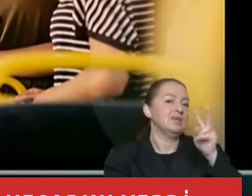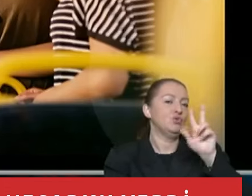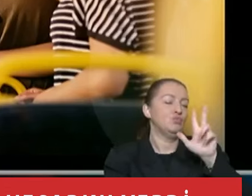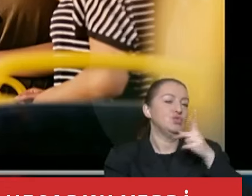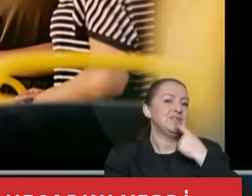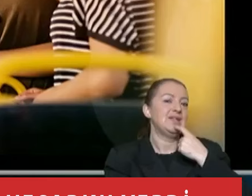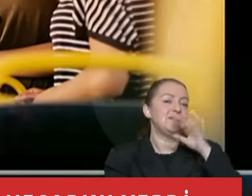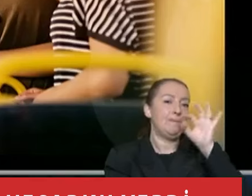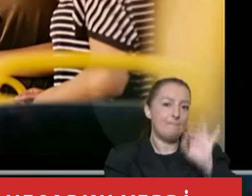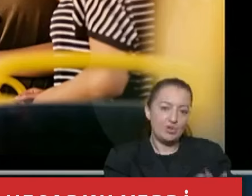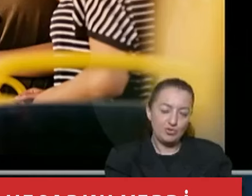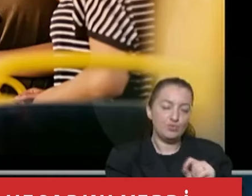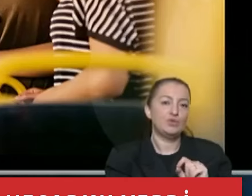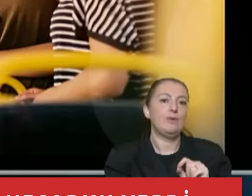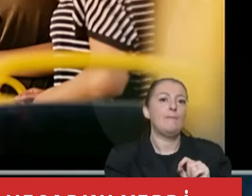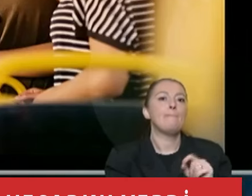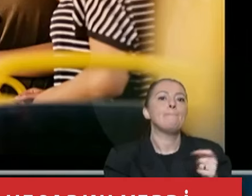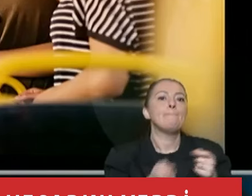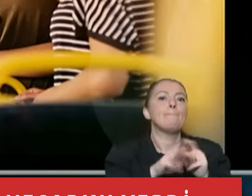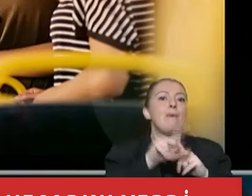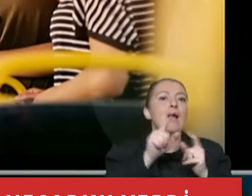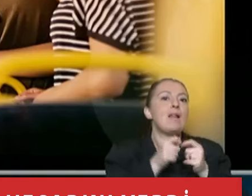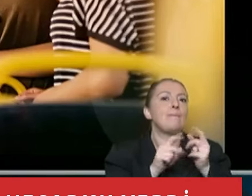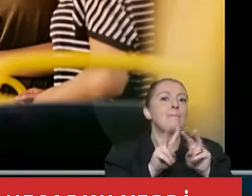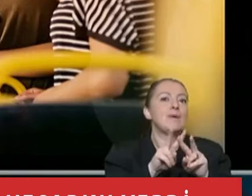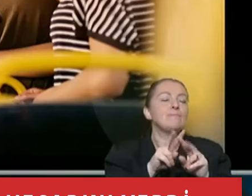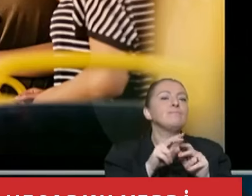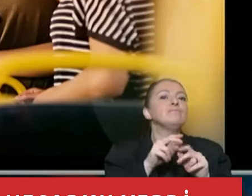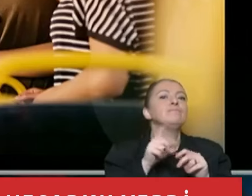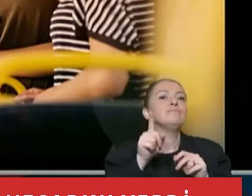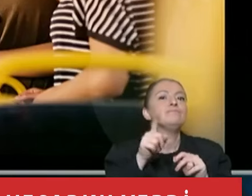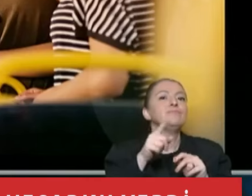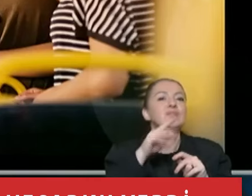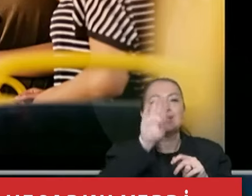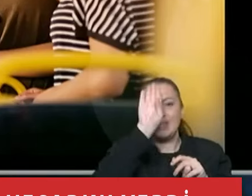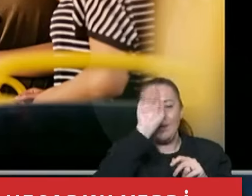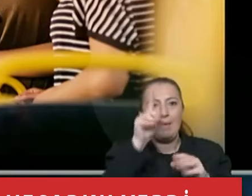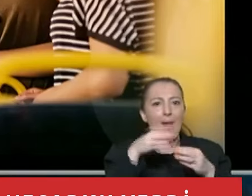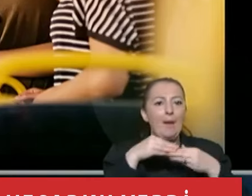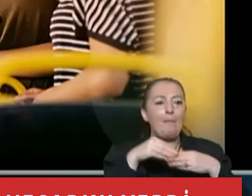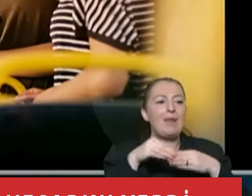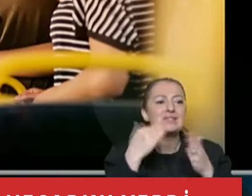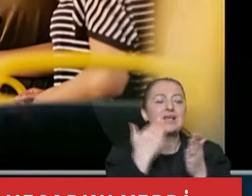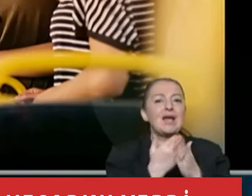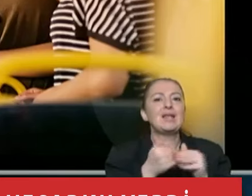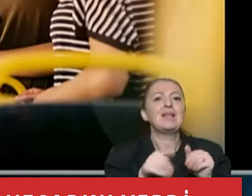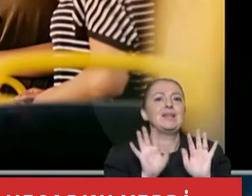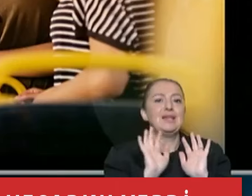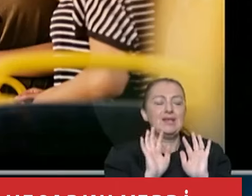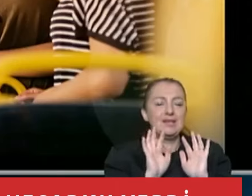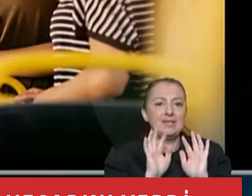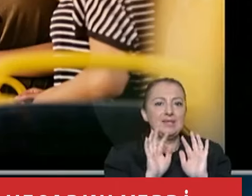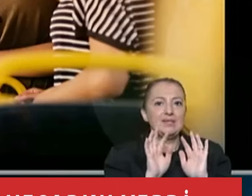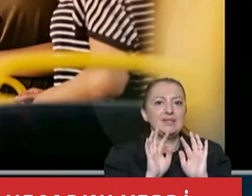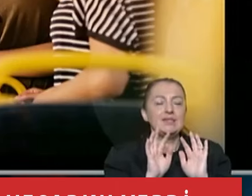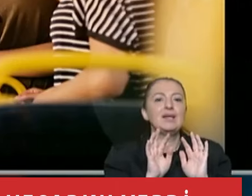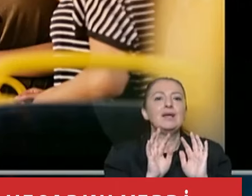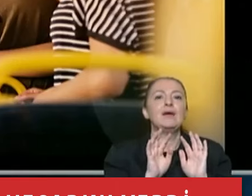alınmıştır Belbim şirketimiz İstanbul kartı bir plastik kartı olmaktan çıkartmıştır ve